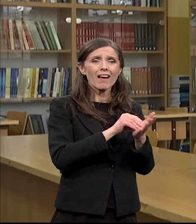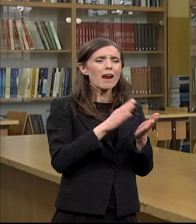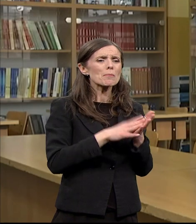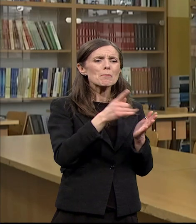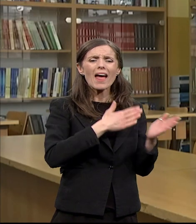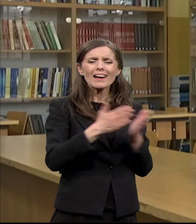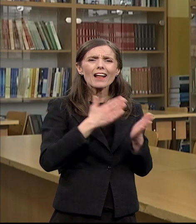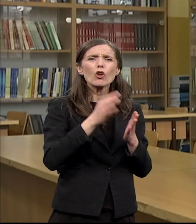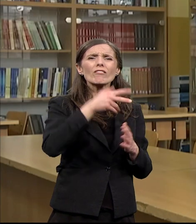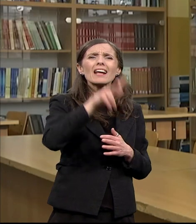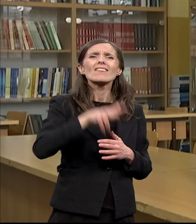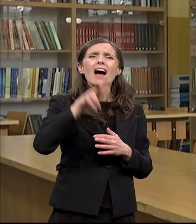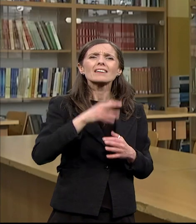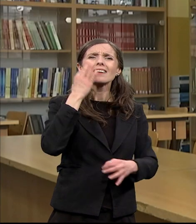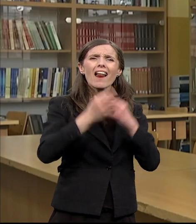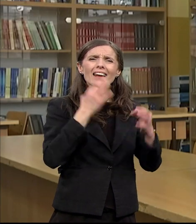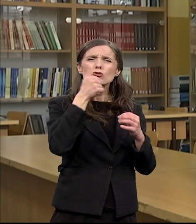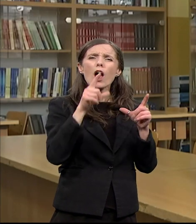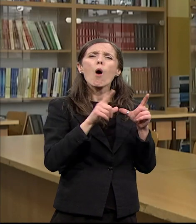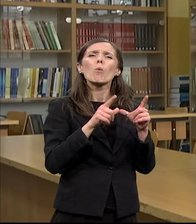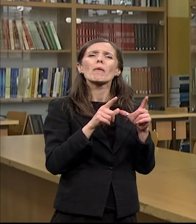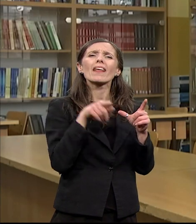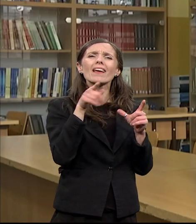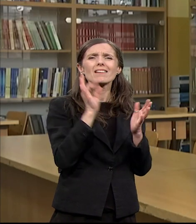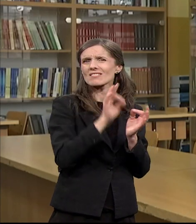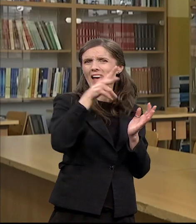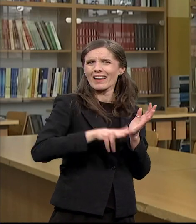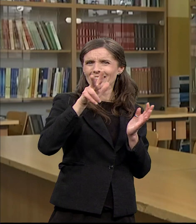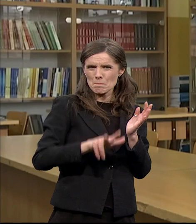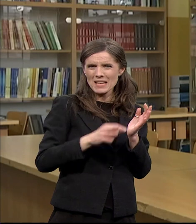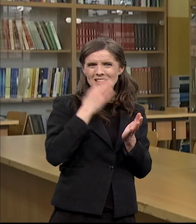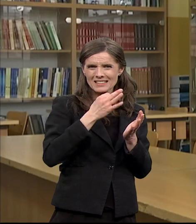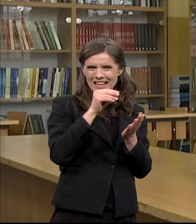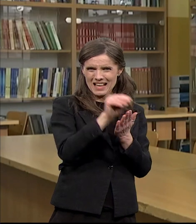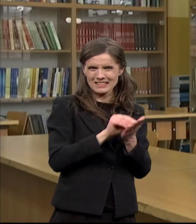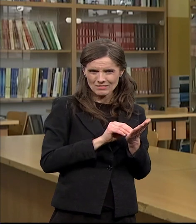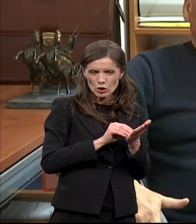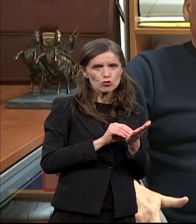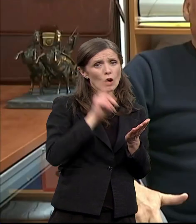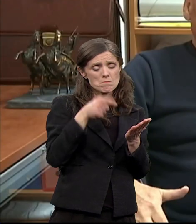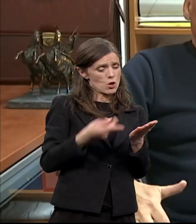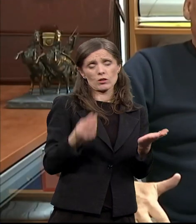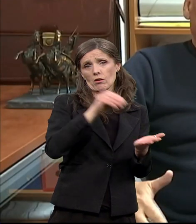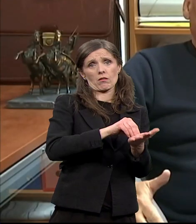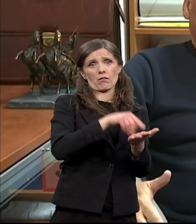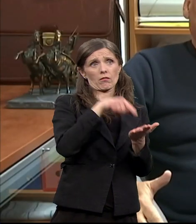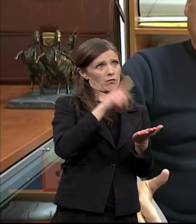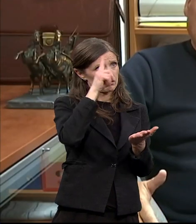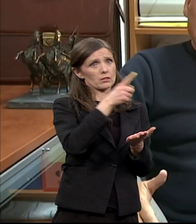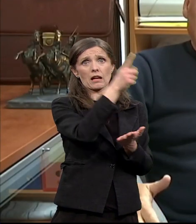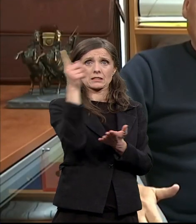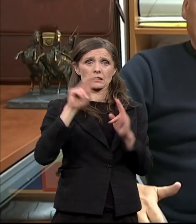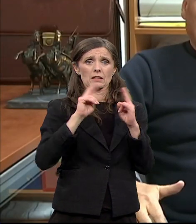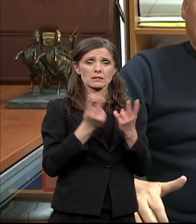redovnih kvartalnih izveštaja koje UNMIK podnosi kvartalno nekoliko puta godišnje. Ja smatram da na